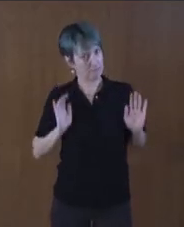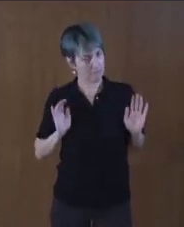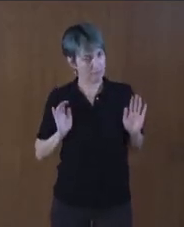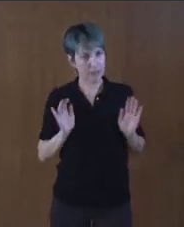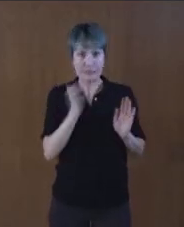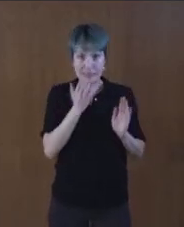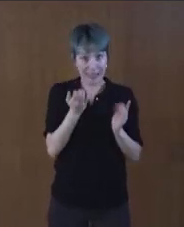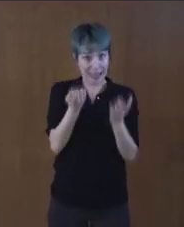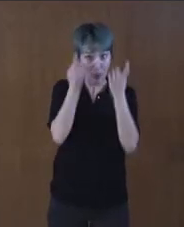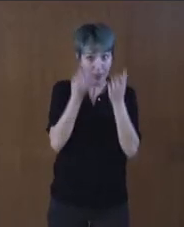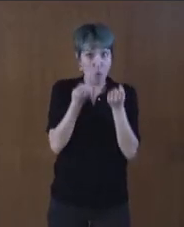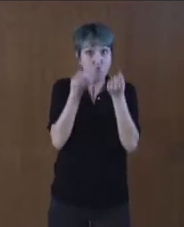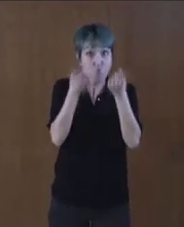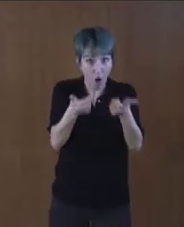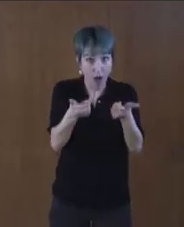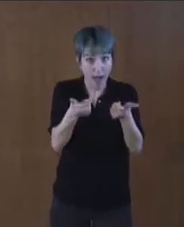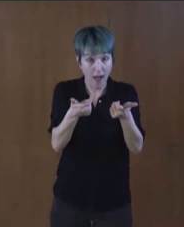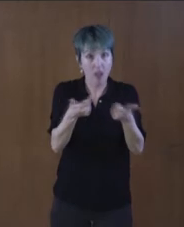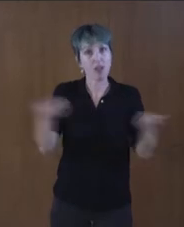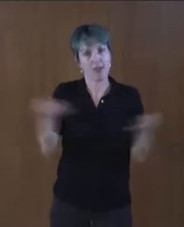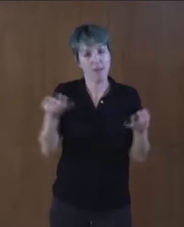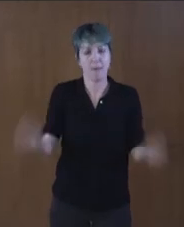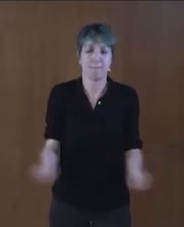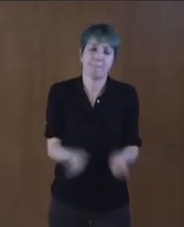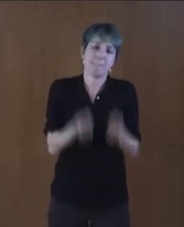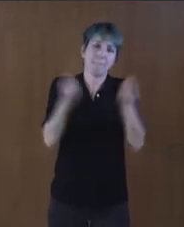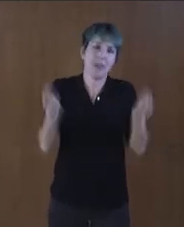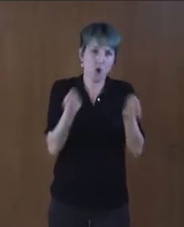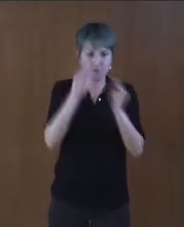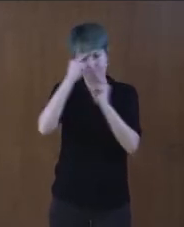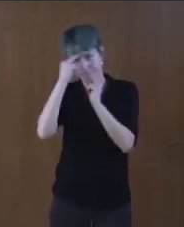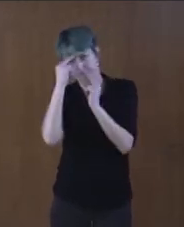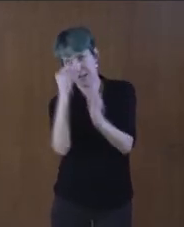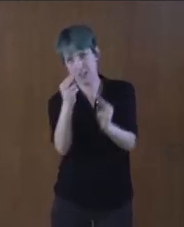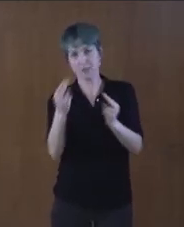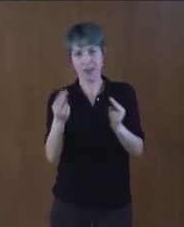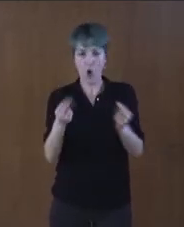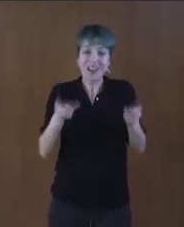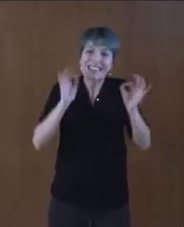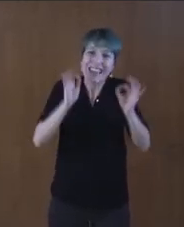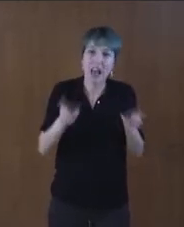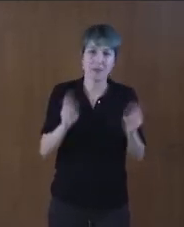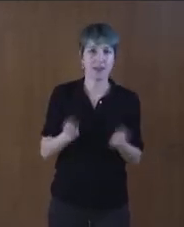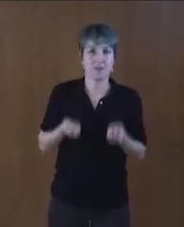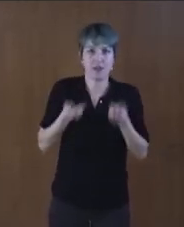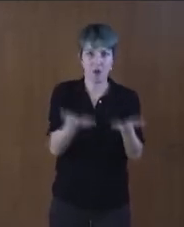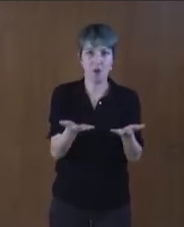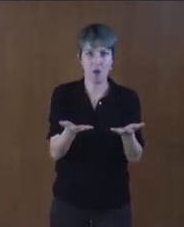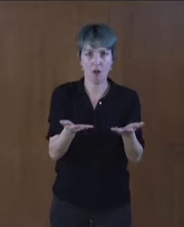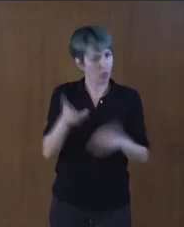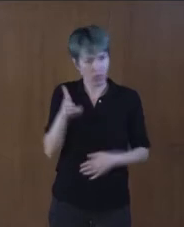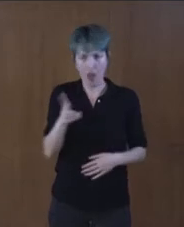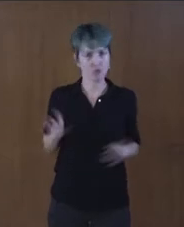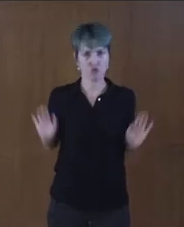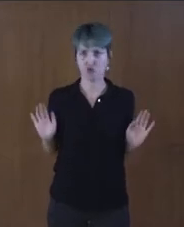l'educació, més ha d'augmentar, al meu parer, el respecte per la llibertat d'expressió. Hi ha